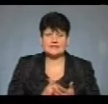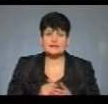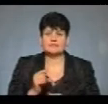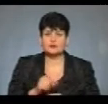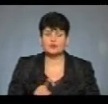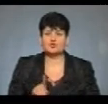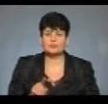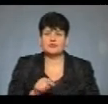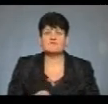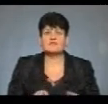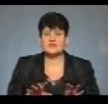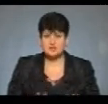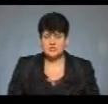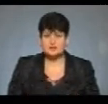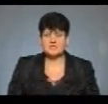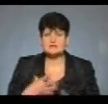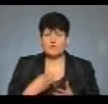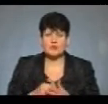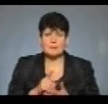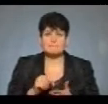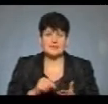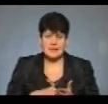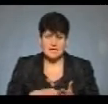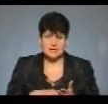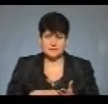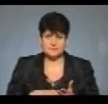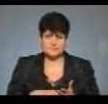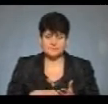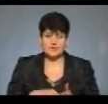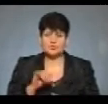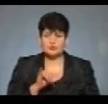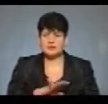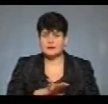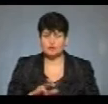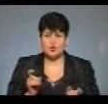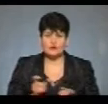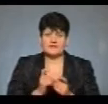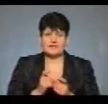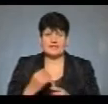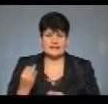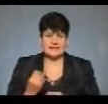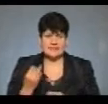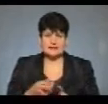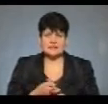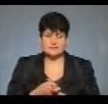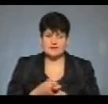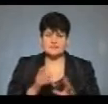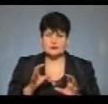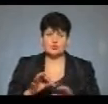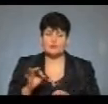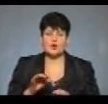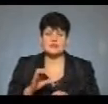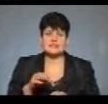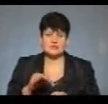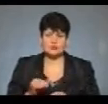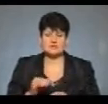вони вирішили, скажімо так, свої питання щодо, щоб в них не було конфлікту інтересів, який пов'язаний із законом про статус депутатів місцевих